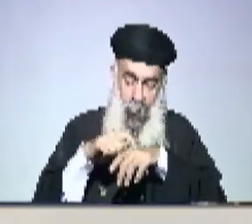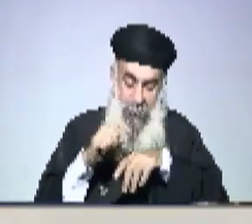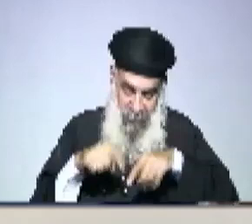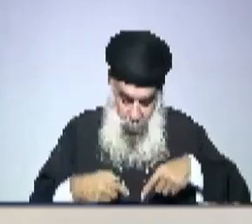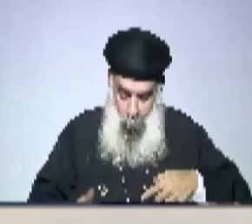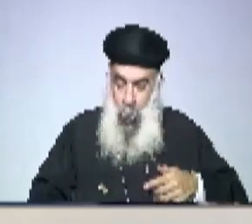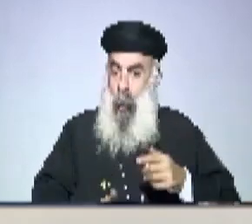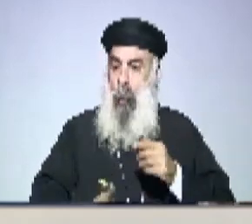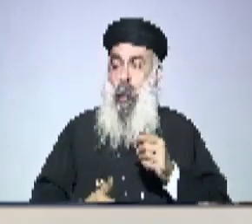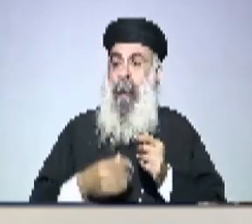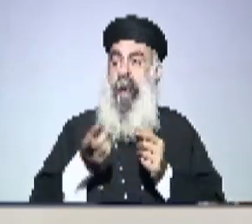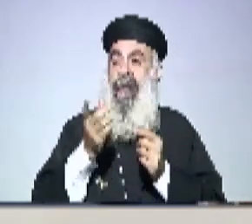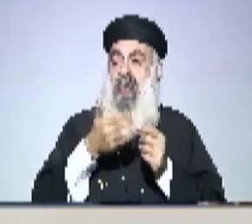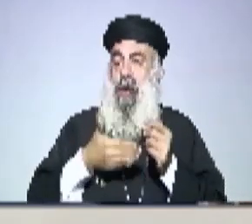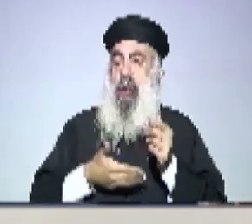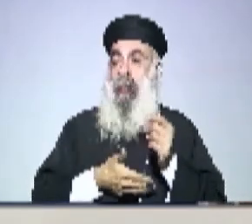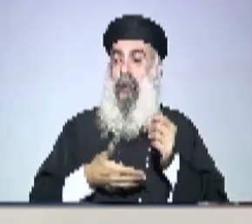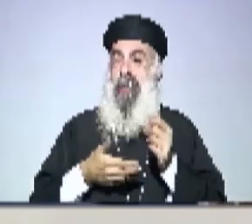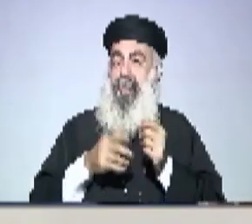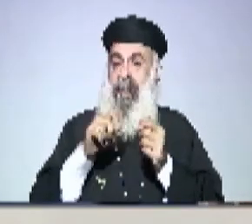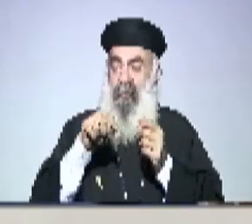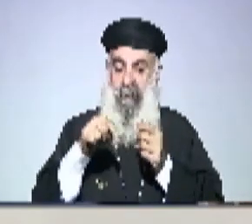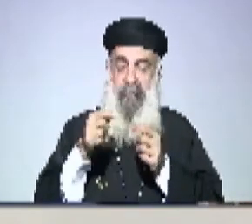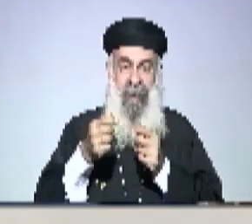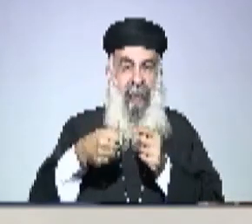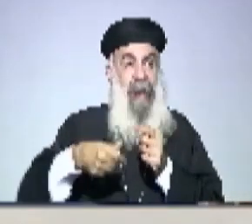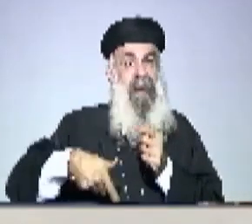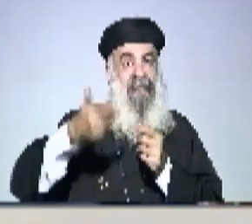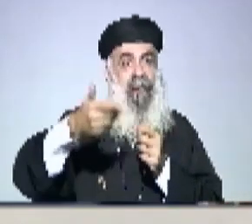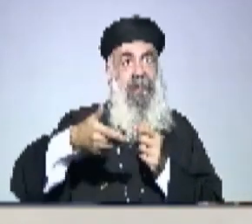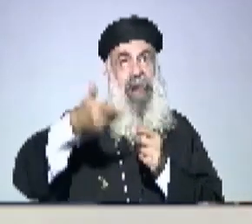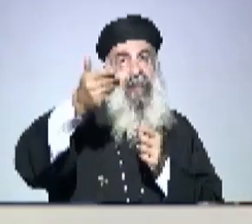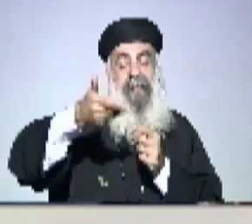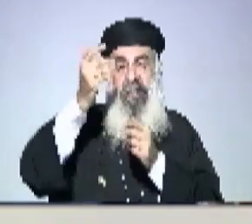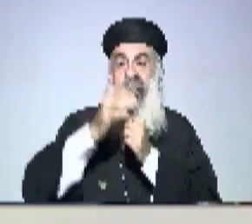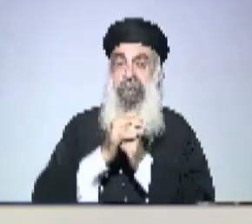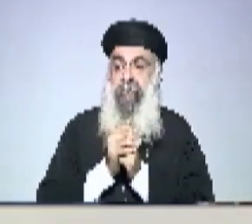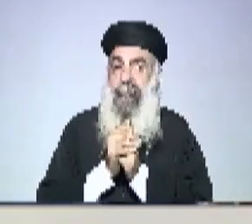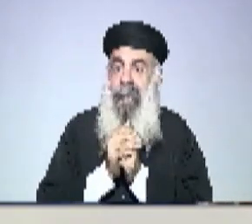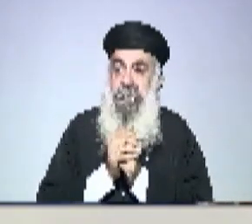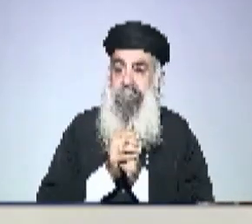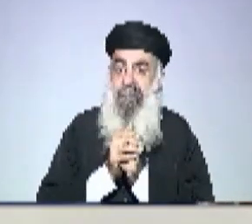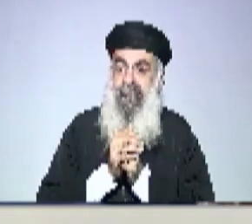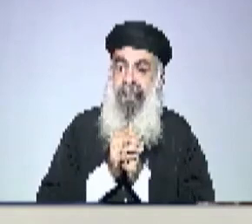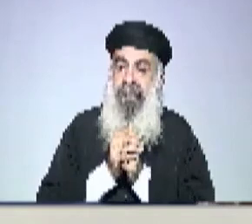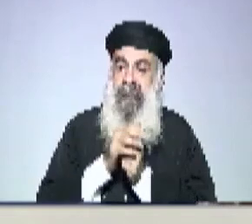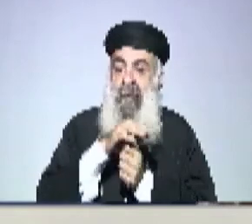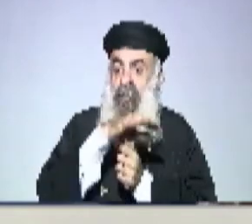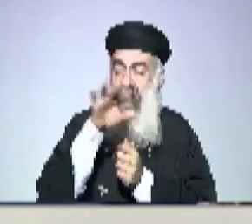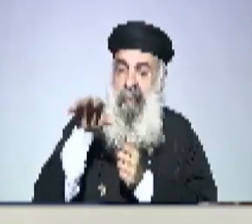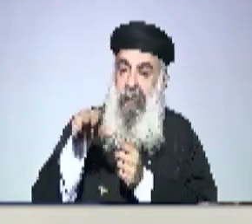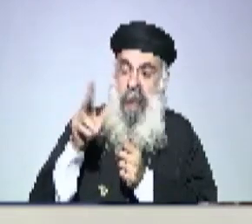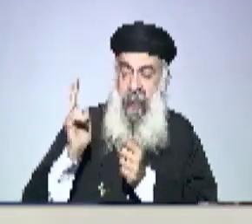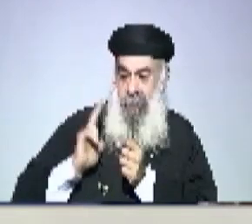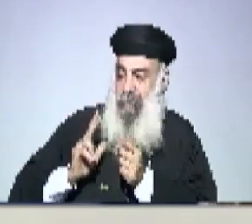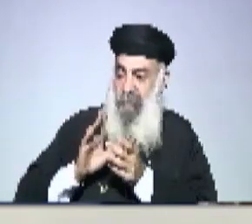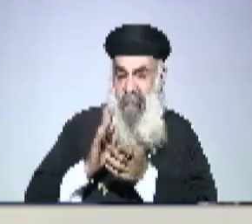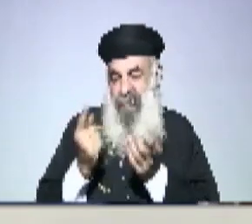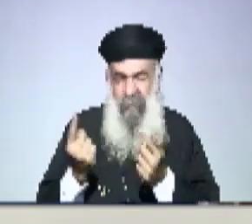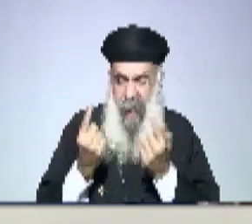او زي اليومين دول مثلا في غلو اسعار الناس الاغنياء ممكن ما